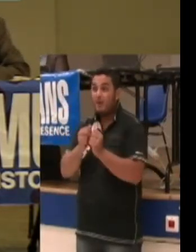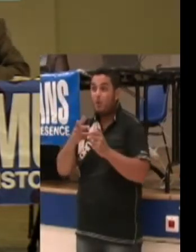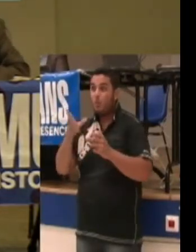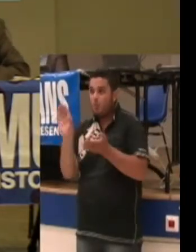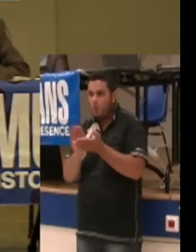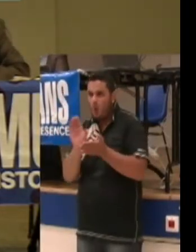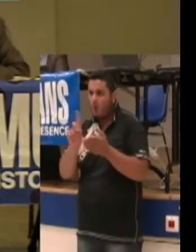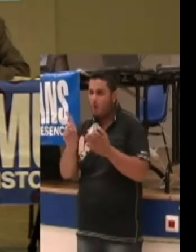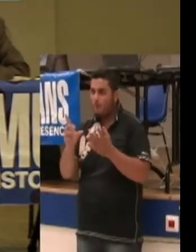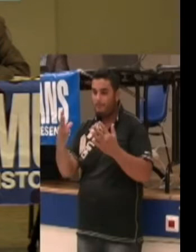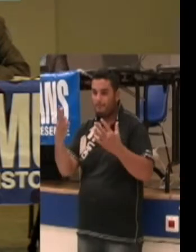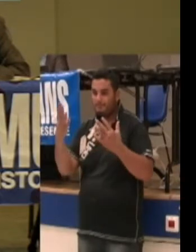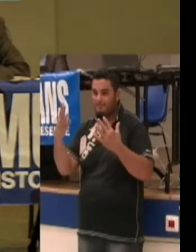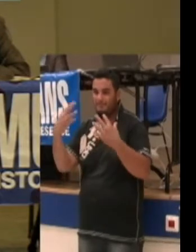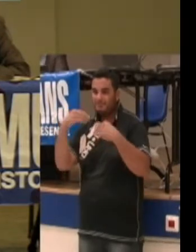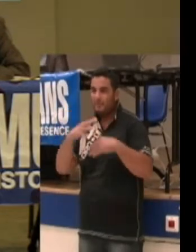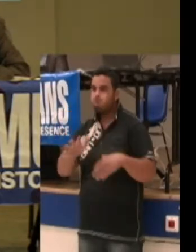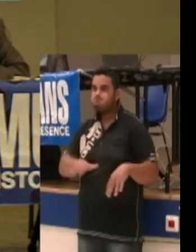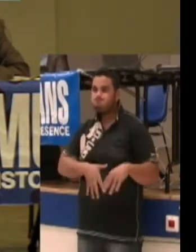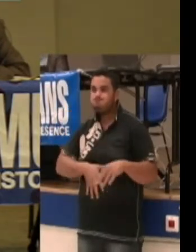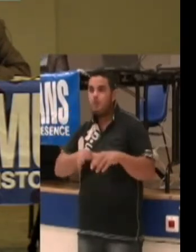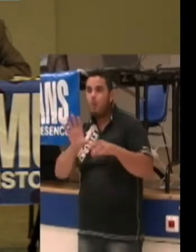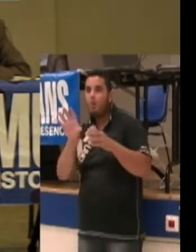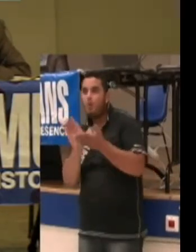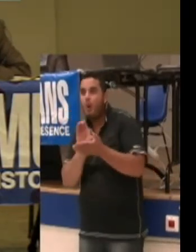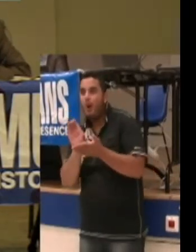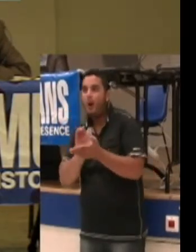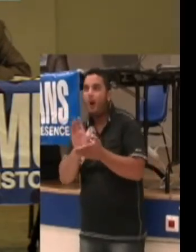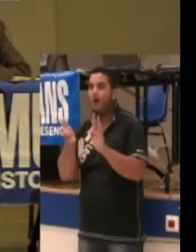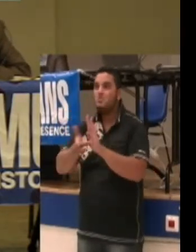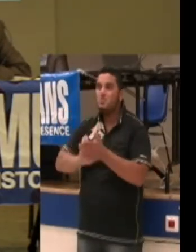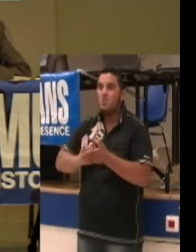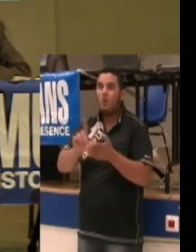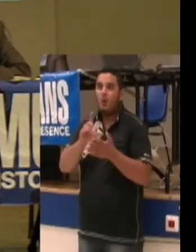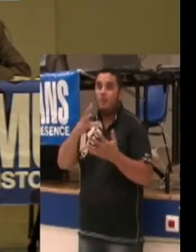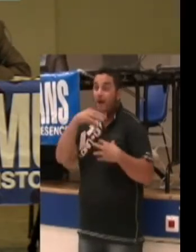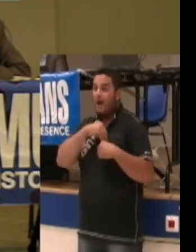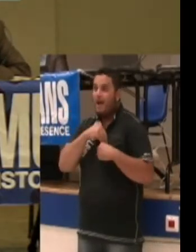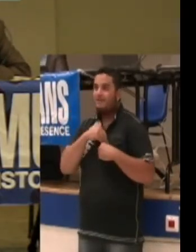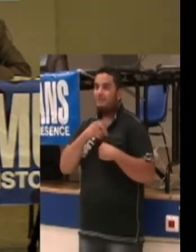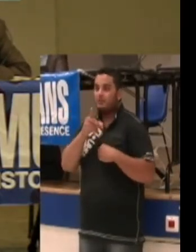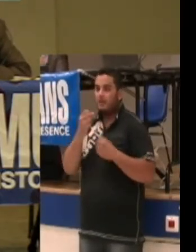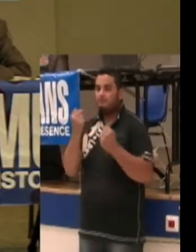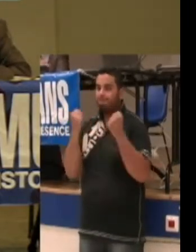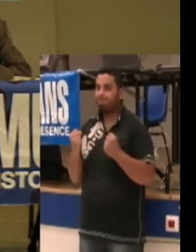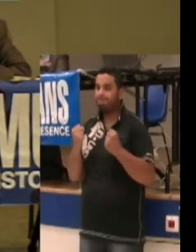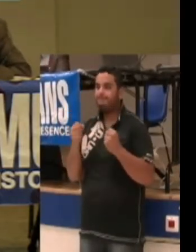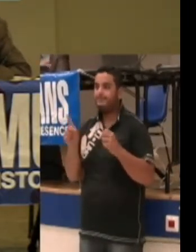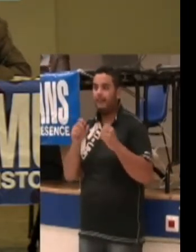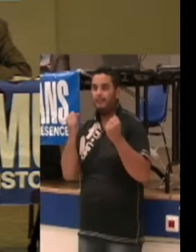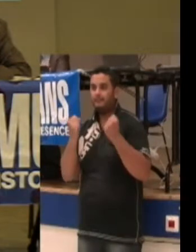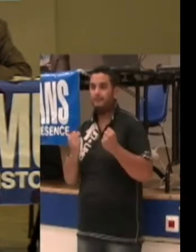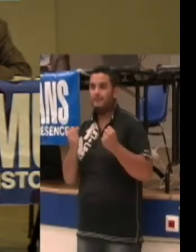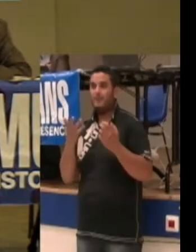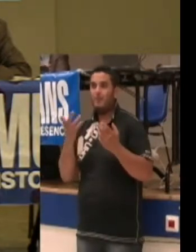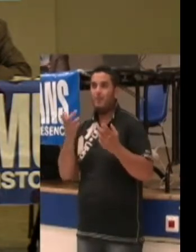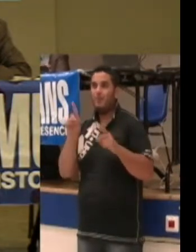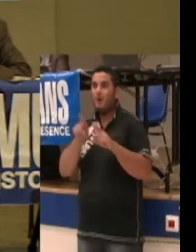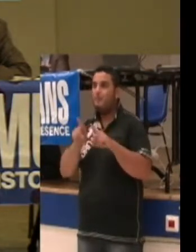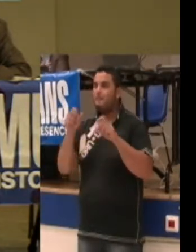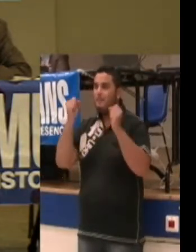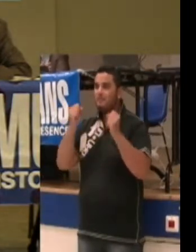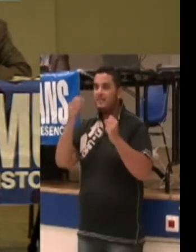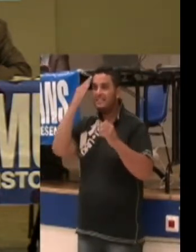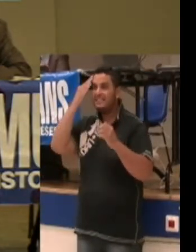Coran et qu'on le récite régulièrement, parce que la récitation du Coran nous permet de vider notre cœur, nous permet